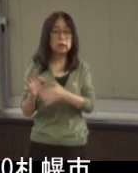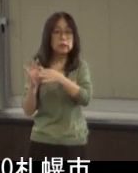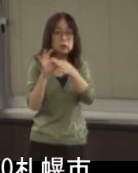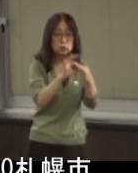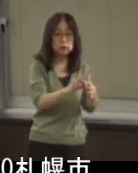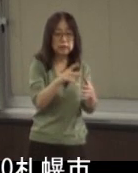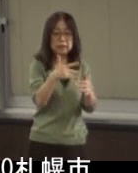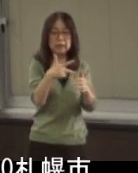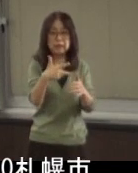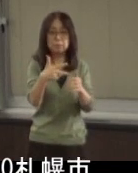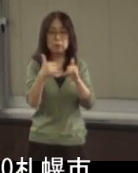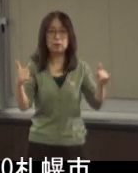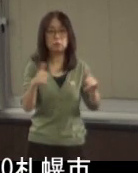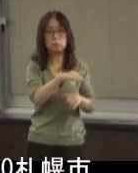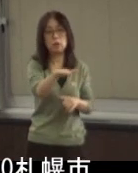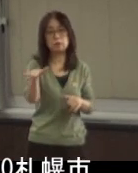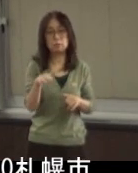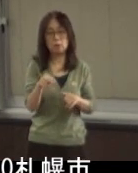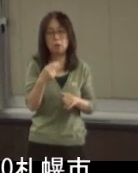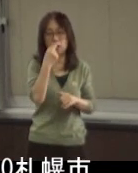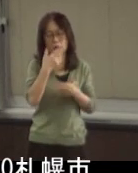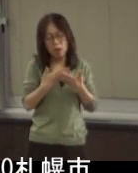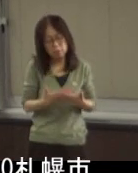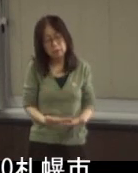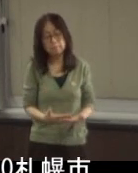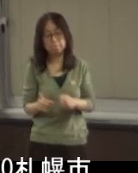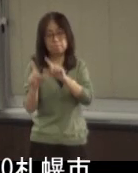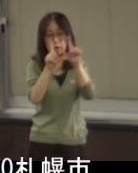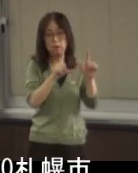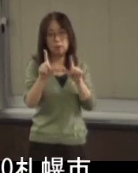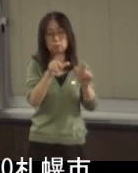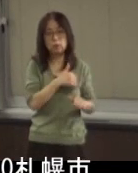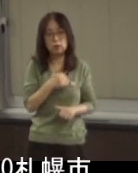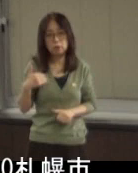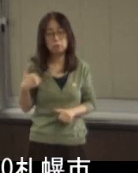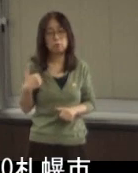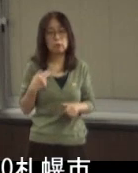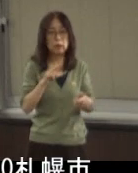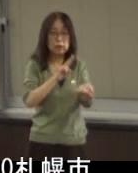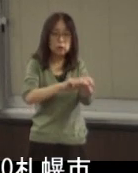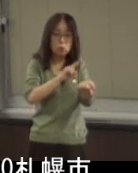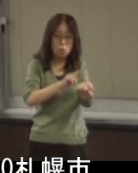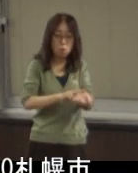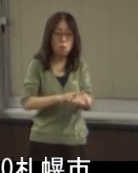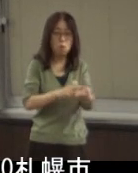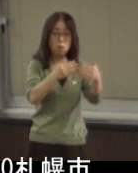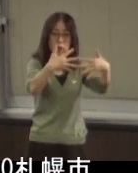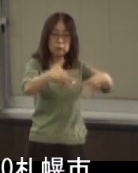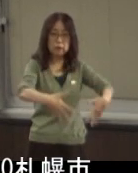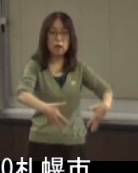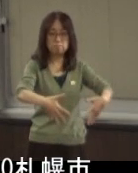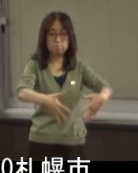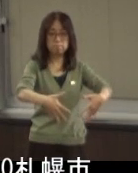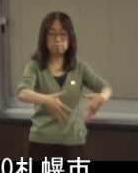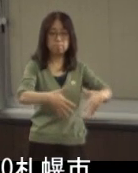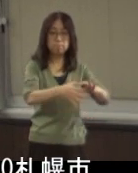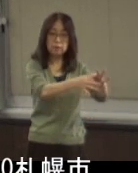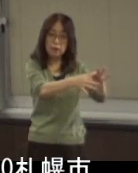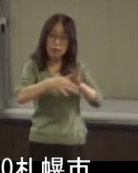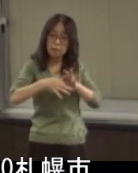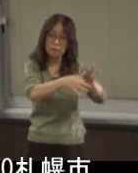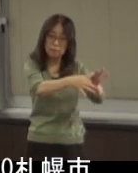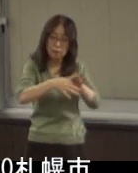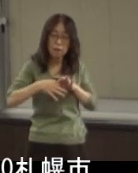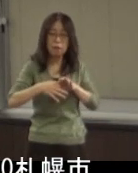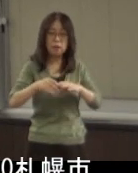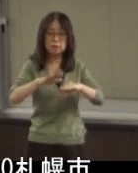が安心して生活ができるように、医療機関と連携をしながら全庁一丸となって